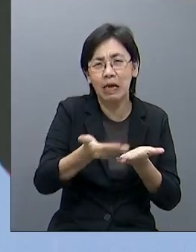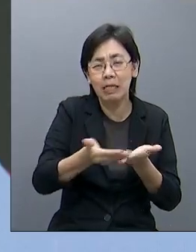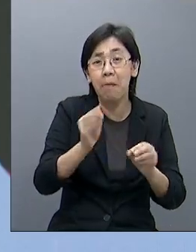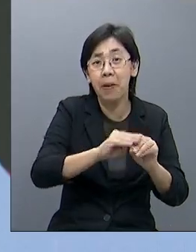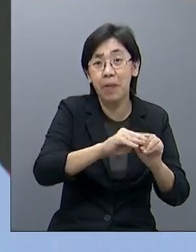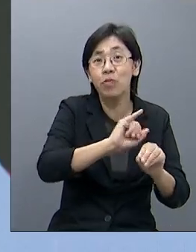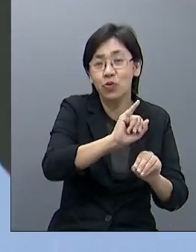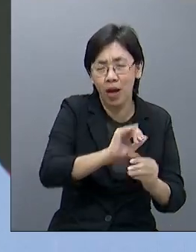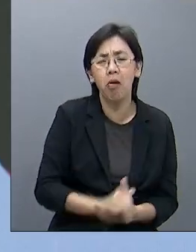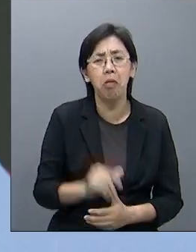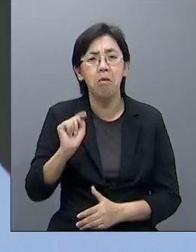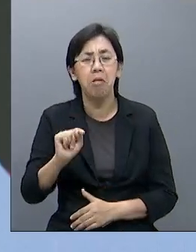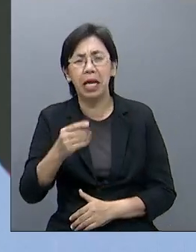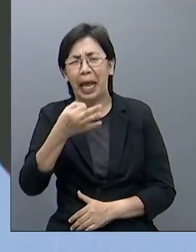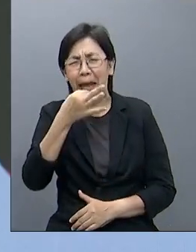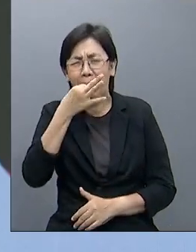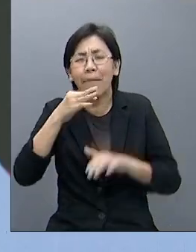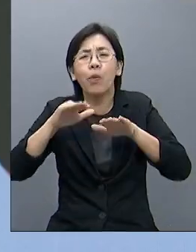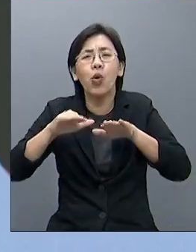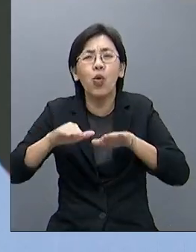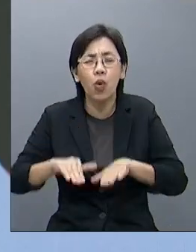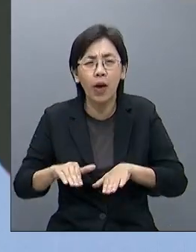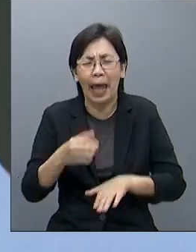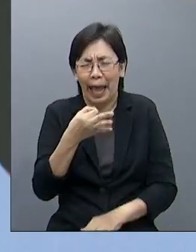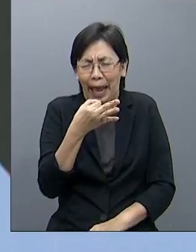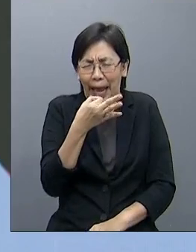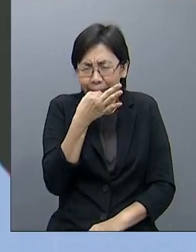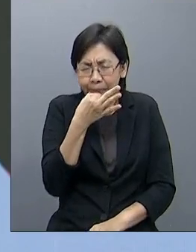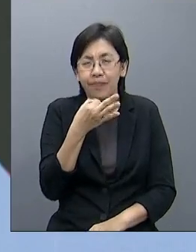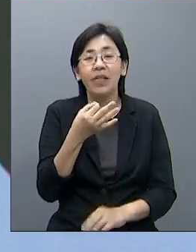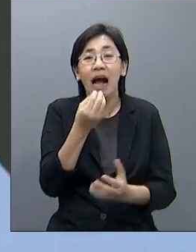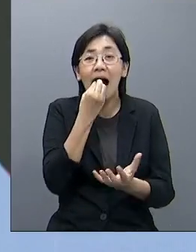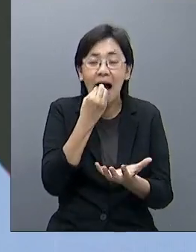ลดการกินเค็มหรอการลดโเดี่ยมในอาหาร